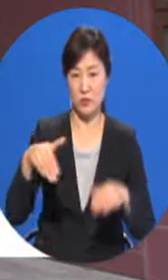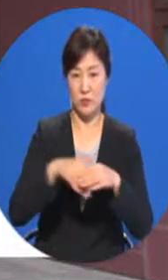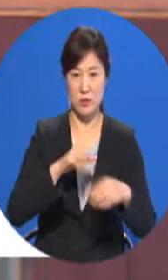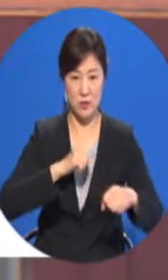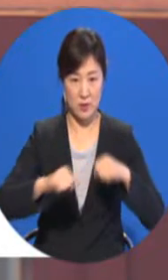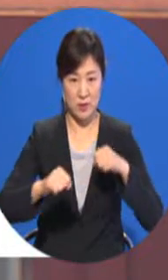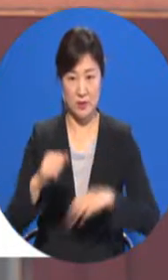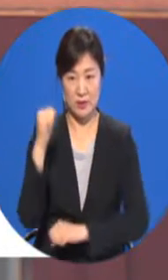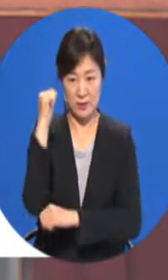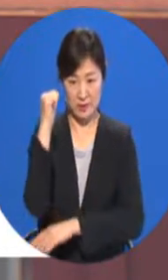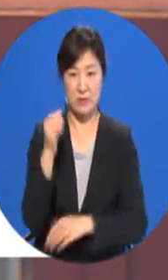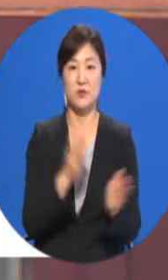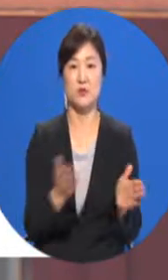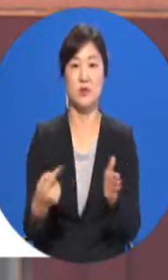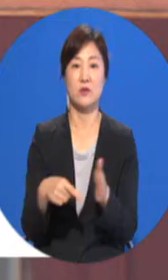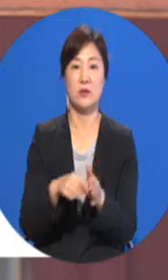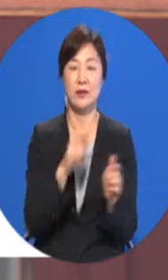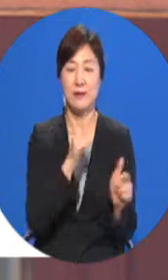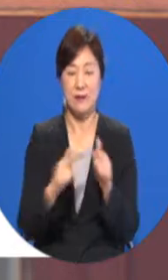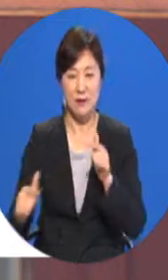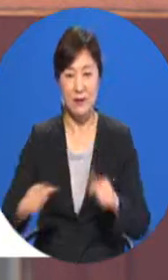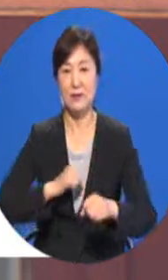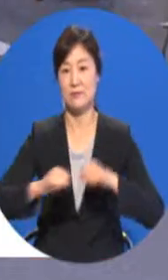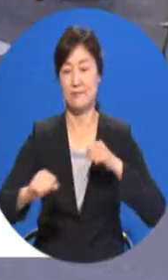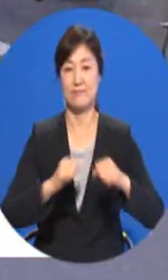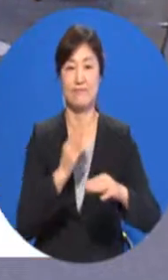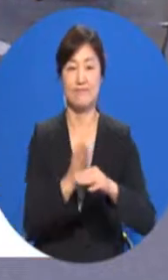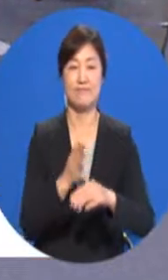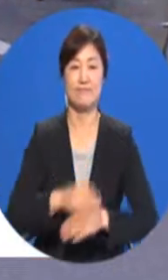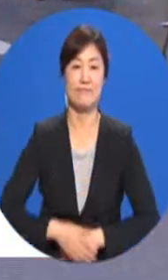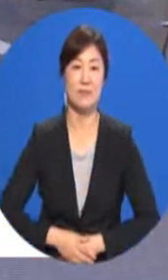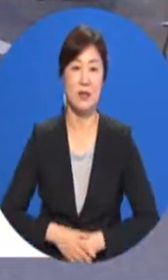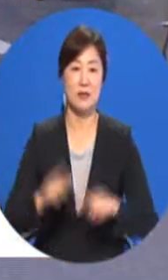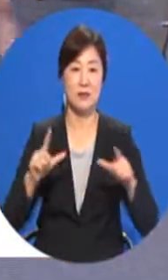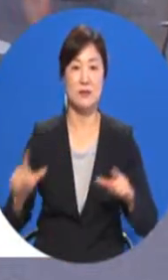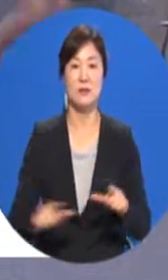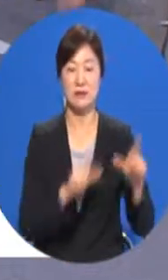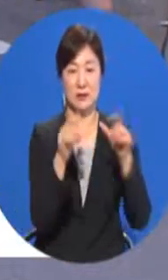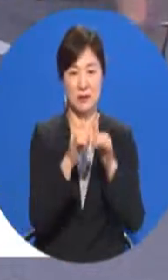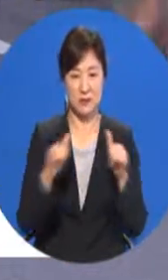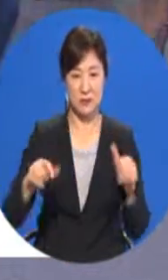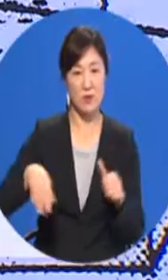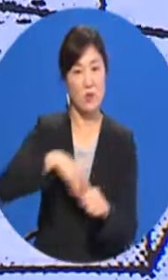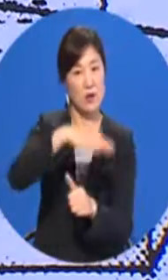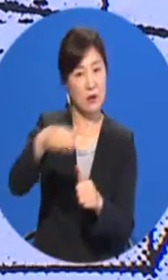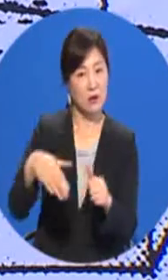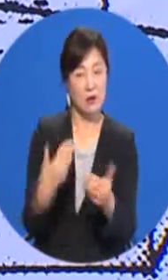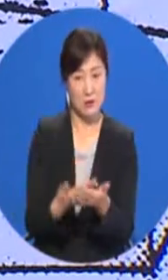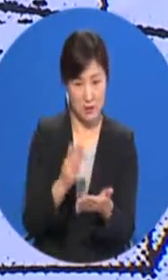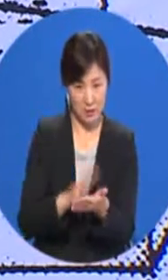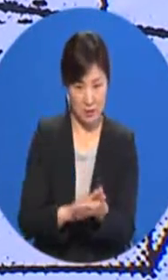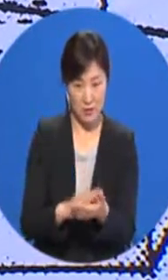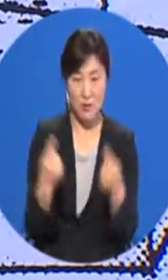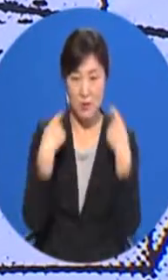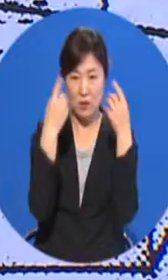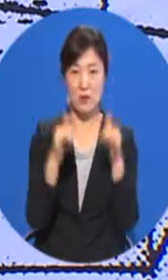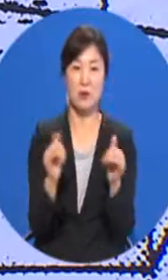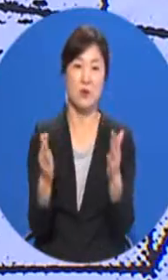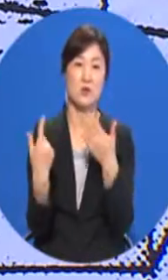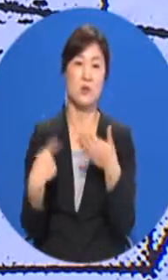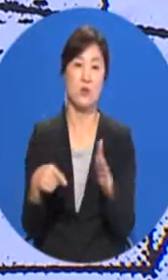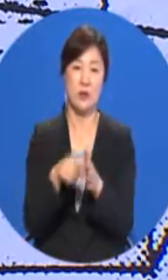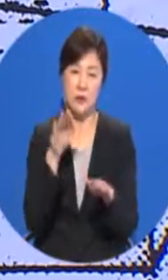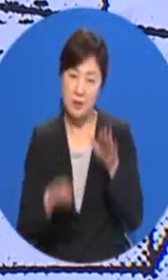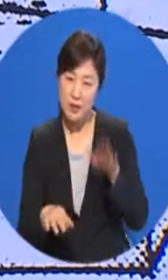위한 다양한 활동들도 주목을 받고 있습니다. 주민들의 생활여건 개선과 맞물려 관광객 유입을 위한 차별화한